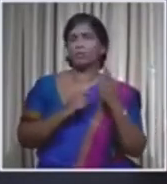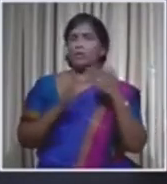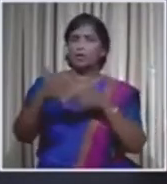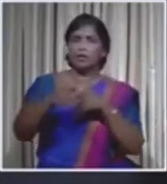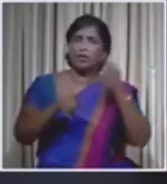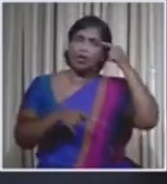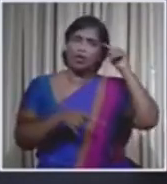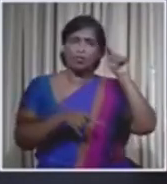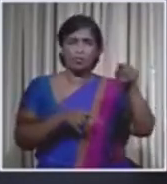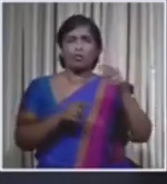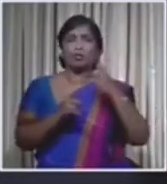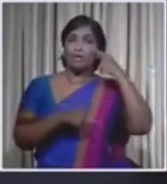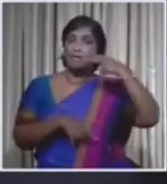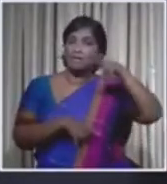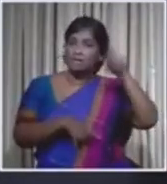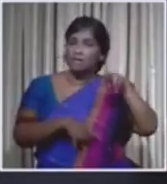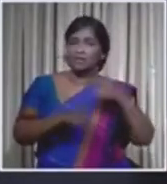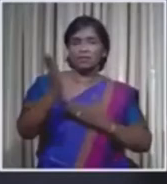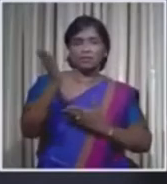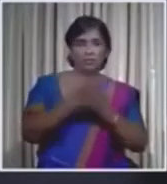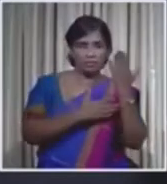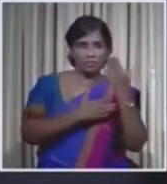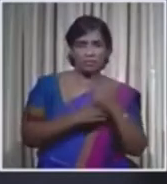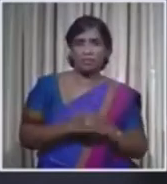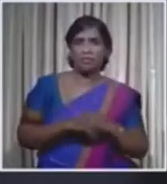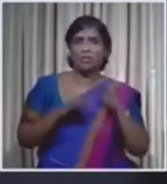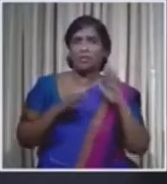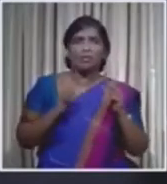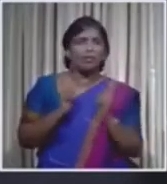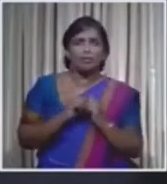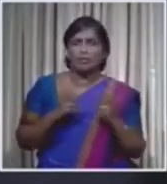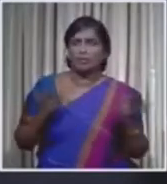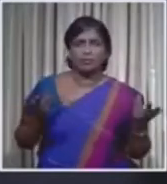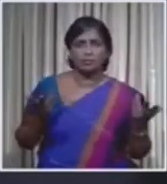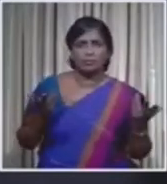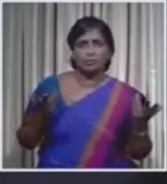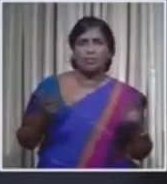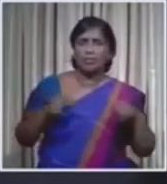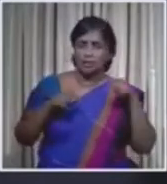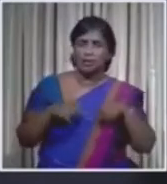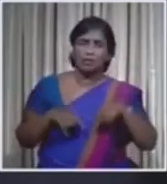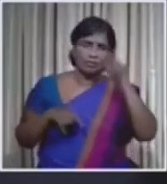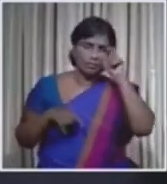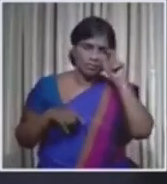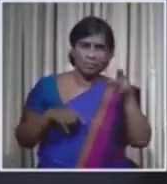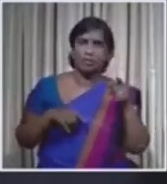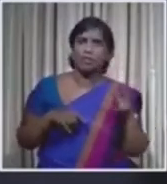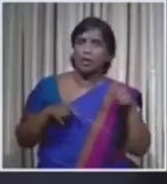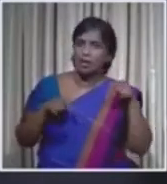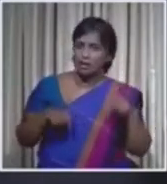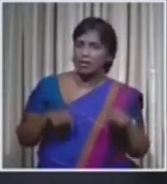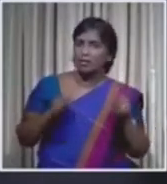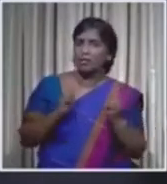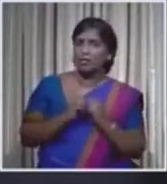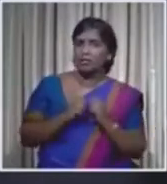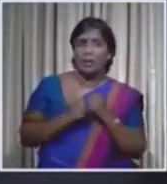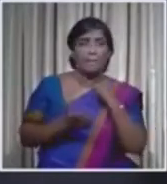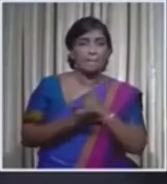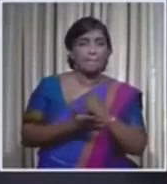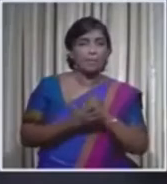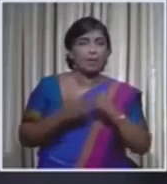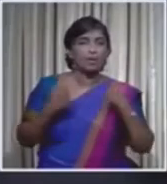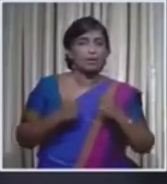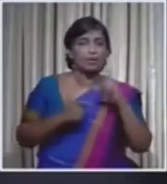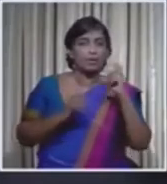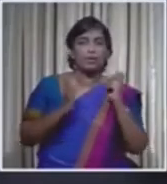විරුද්ධව විශ්වාස භංග යෝජනාවක් ගේන්න ඒක සිදු වෙන්නේ දැන් මම බලන්න අද වෙලා තියෙන්නේ මහා බැංකුවේ අධිපතිත්